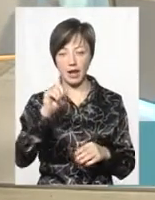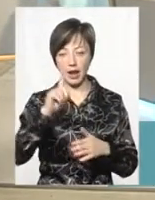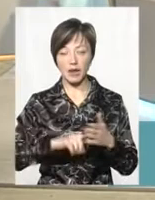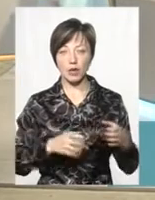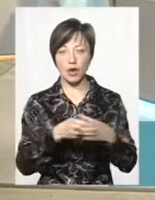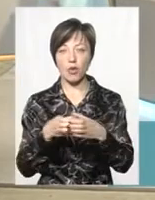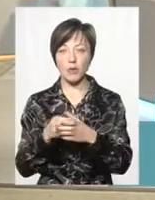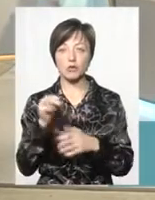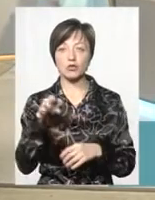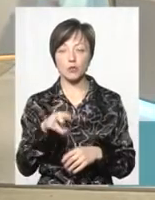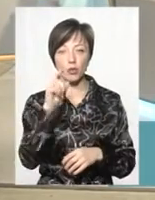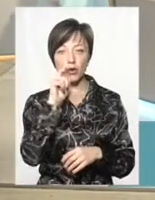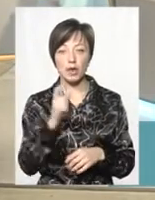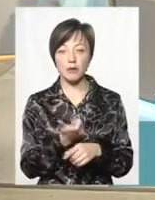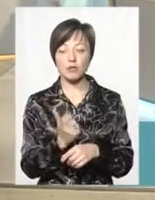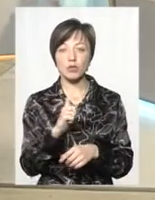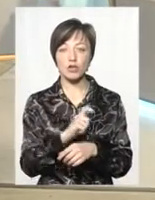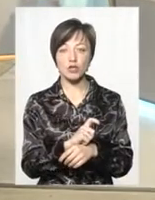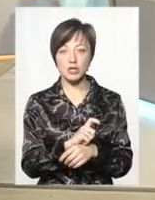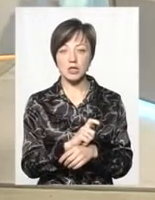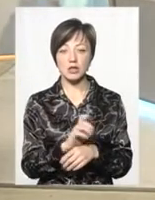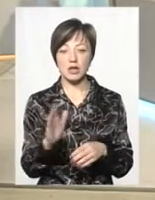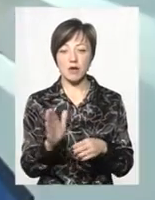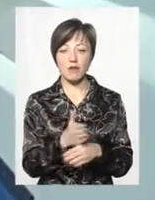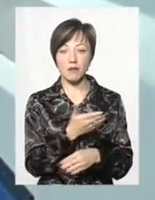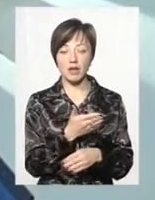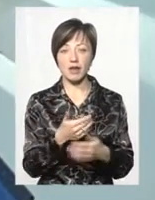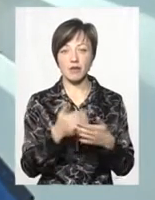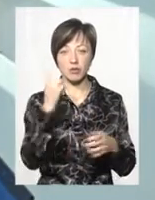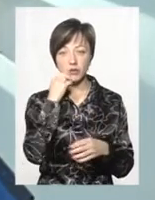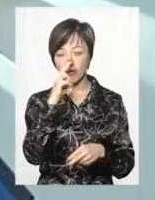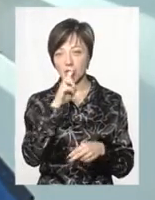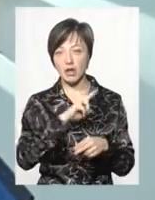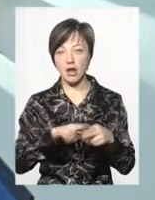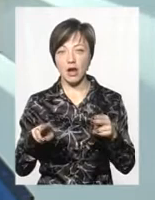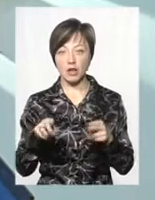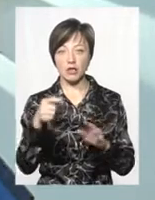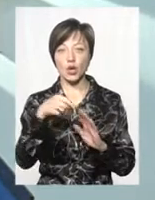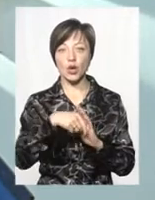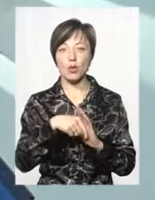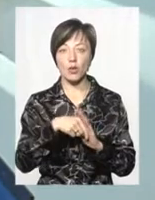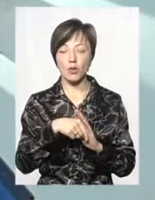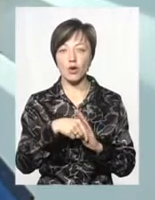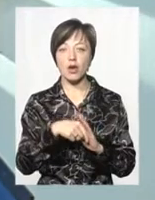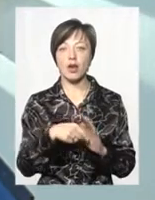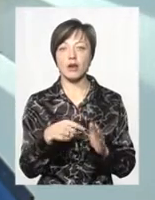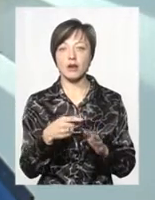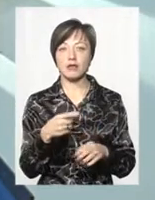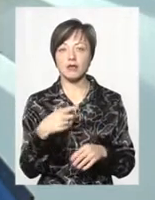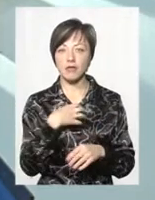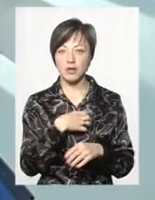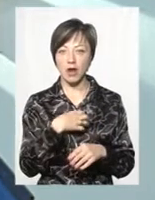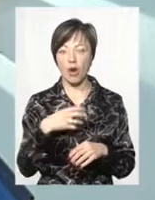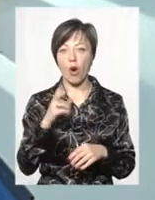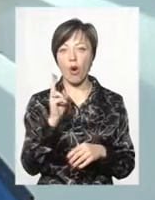розумієте, що більшість відпаде від Москви, вона втратить свою роль так званого Третього Риму. Бо Константинополь –